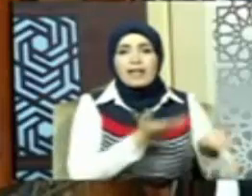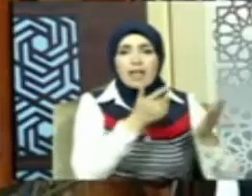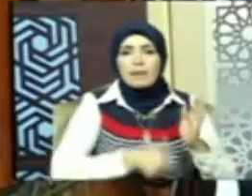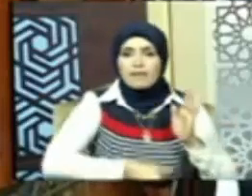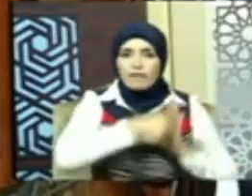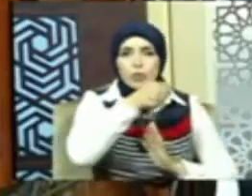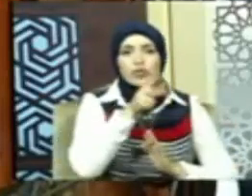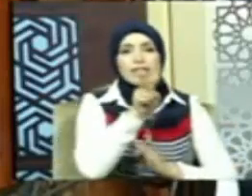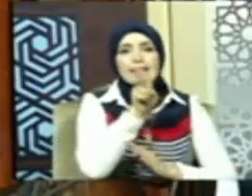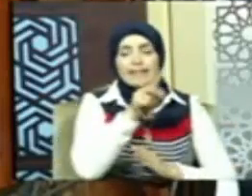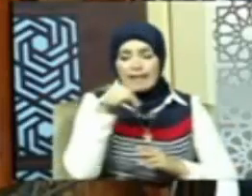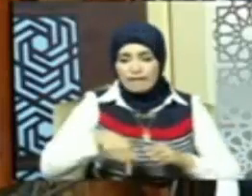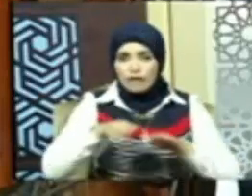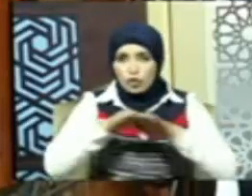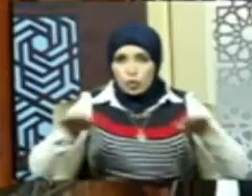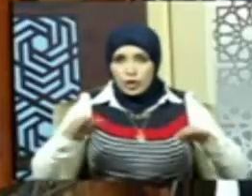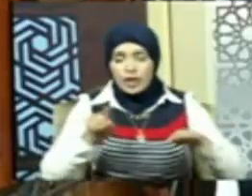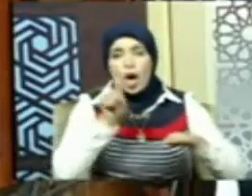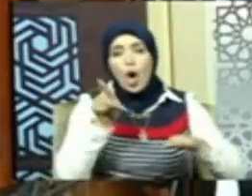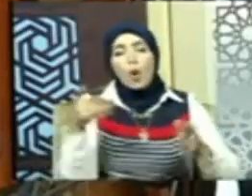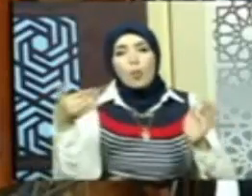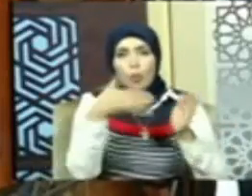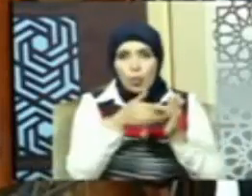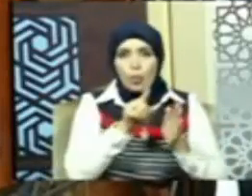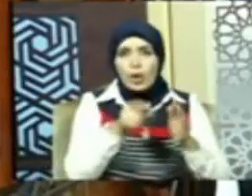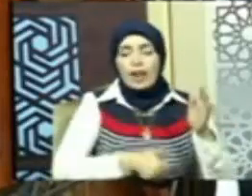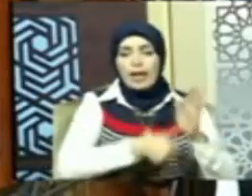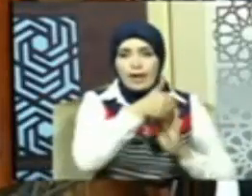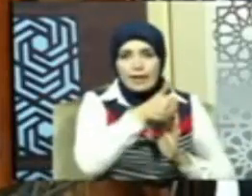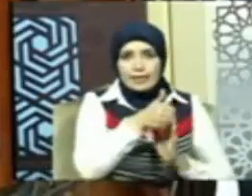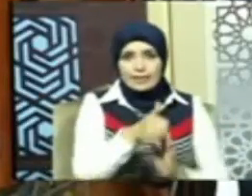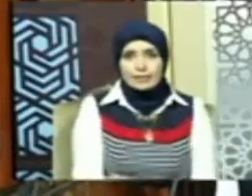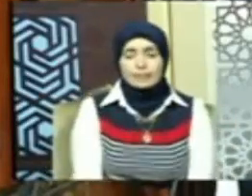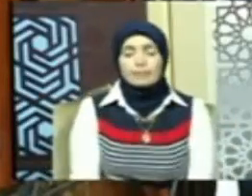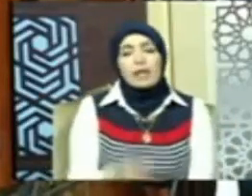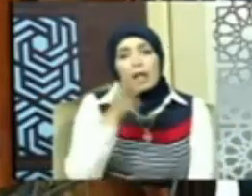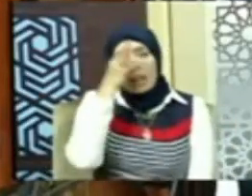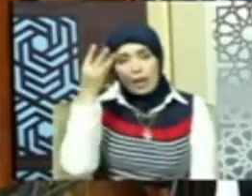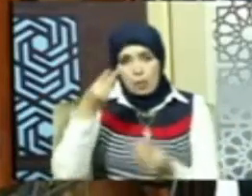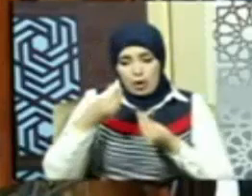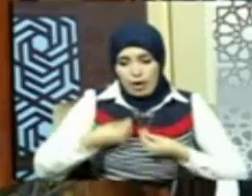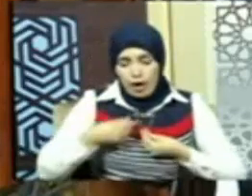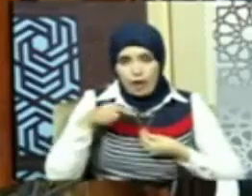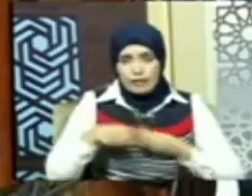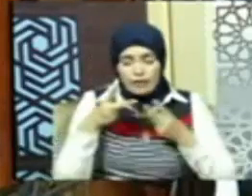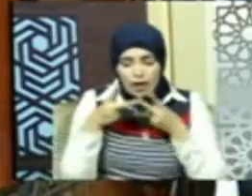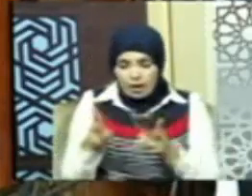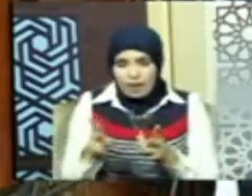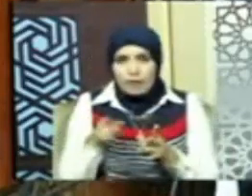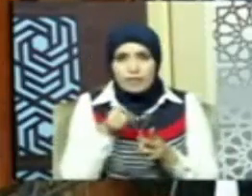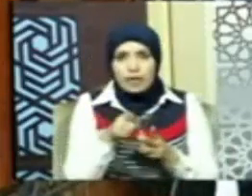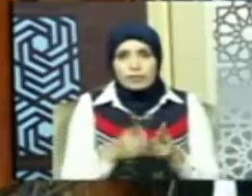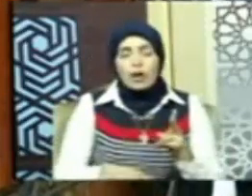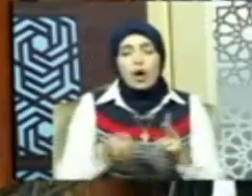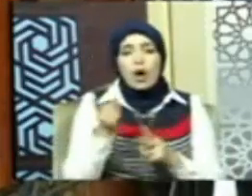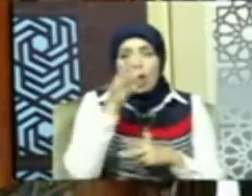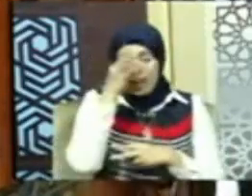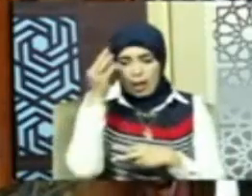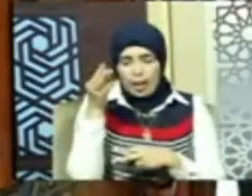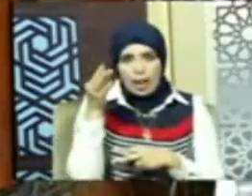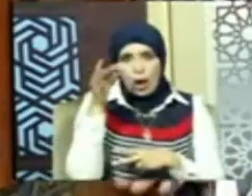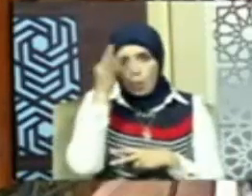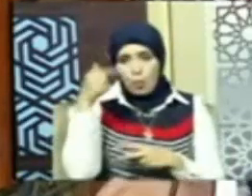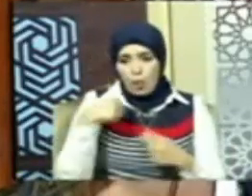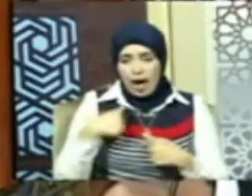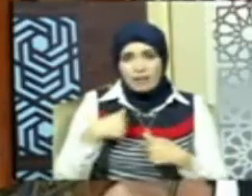كهؤلاء المكسبين: إذا أعطوا منها رضوا وإن لم يعطوا إذا هم يسخطون. يقول